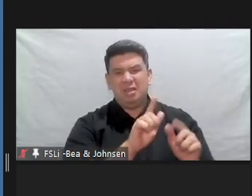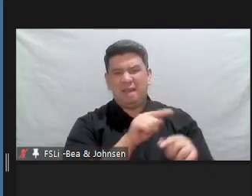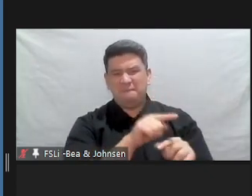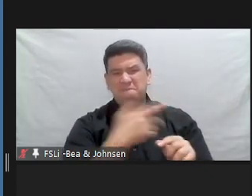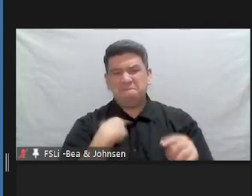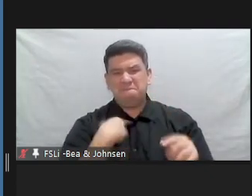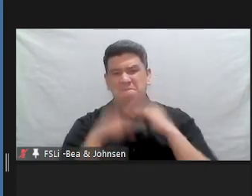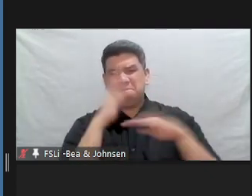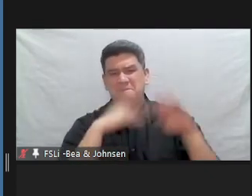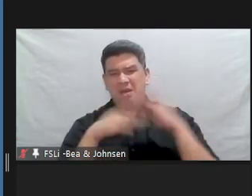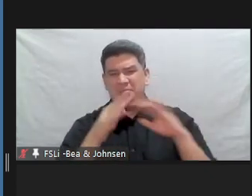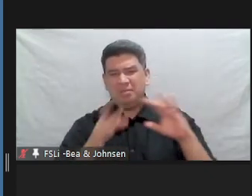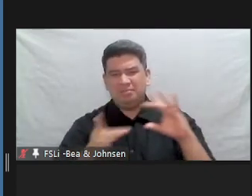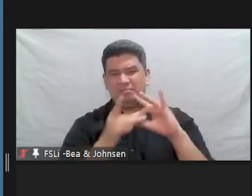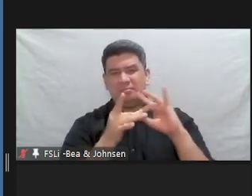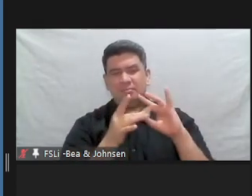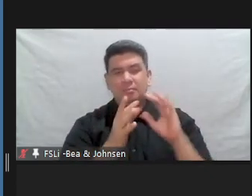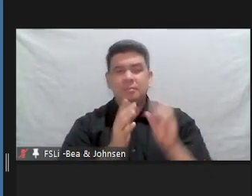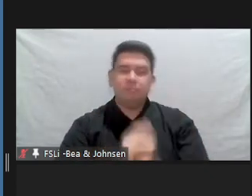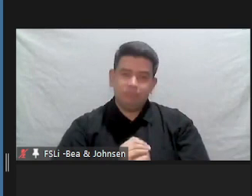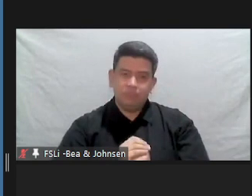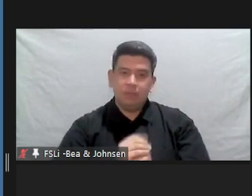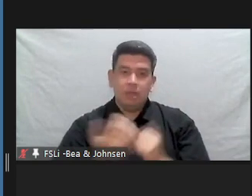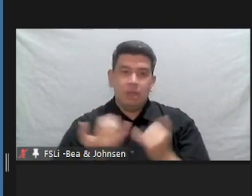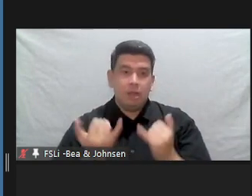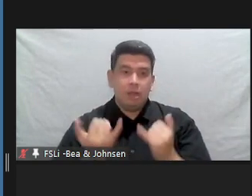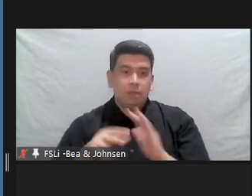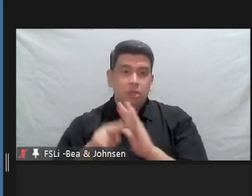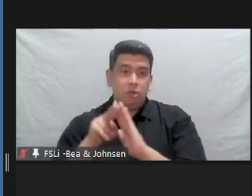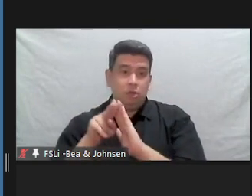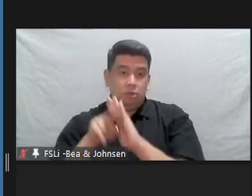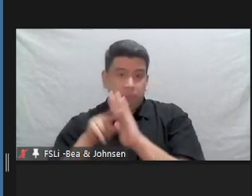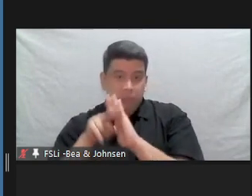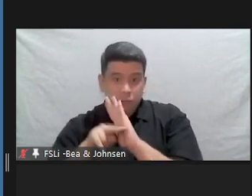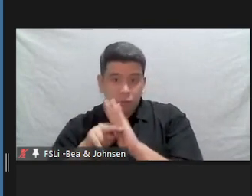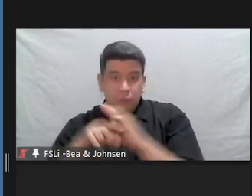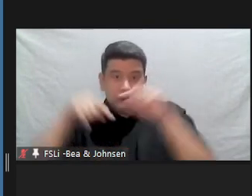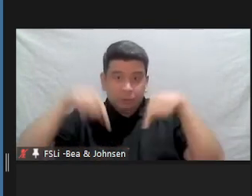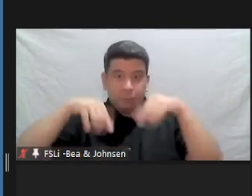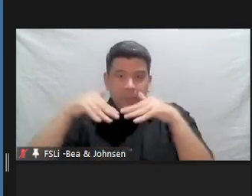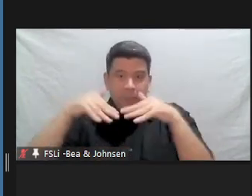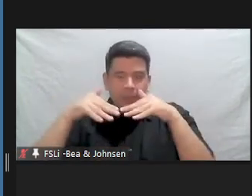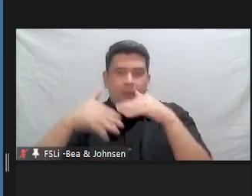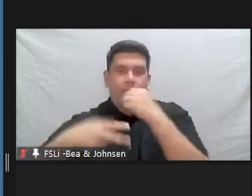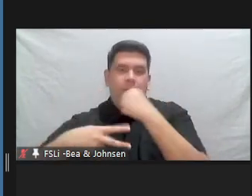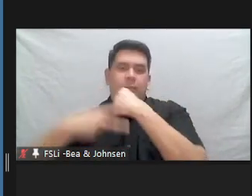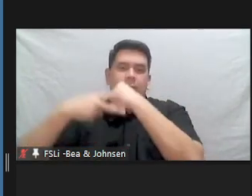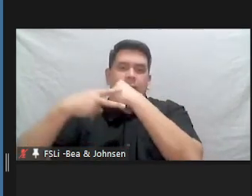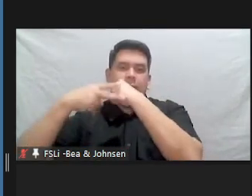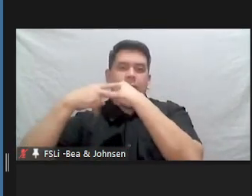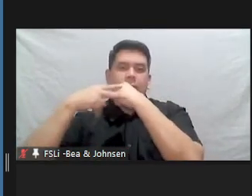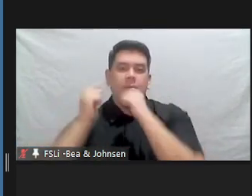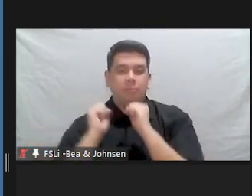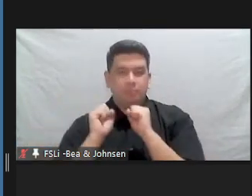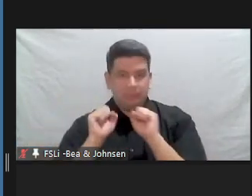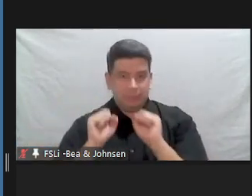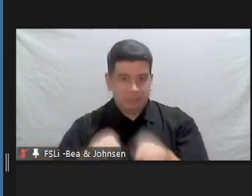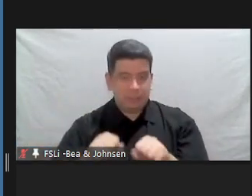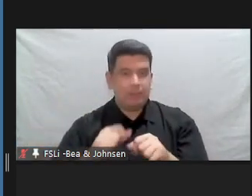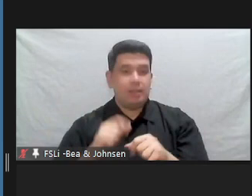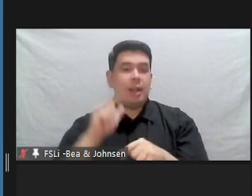Ibo broadcast as soon as umayos na po yung ating Facebook. Kanina yung sa